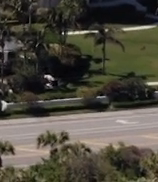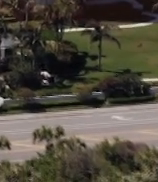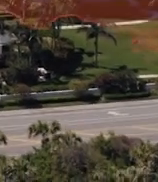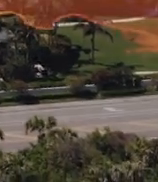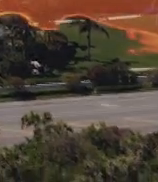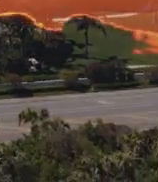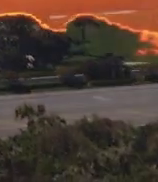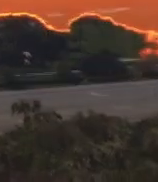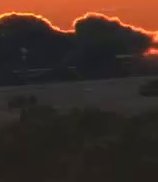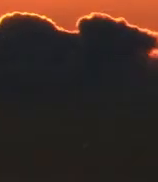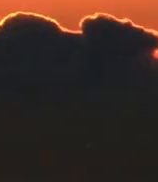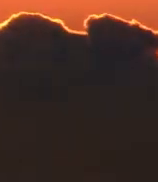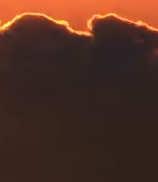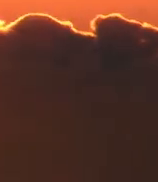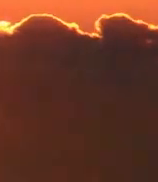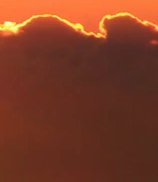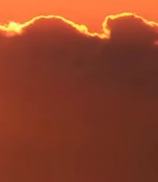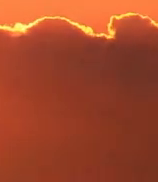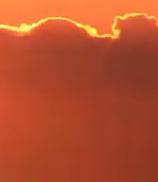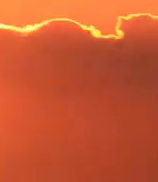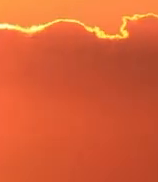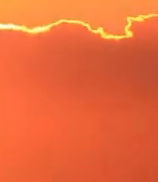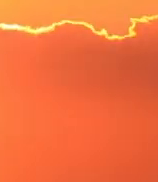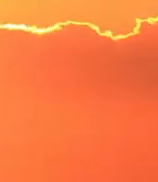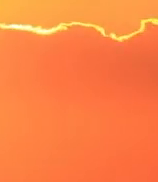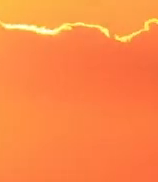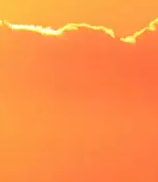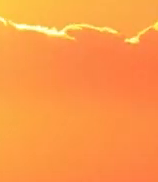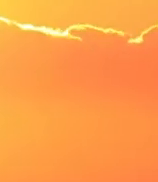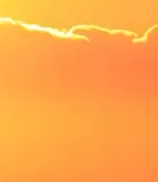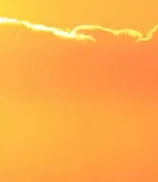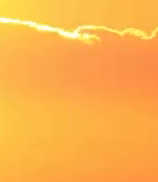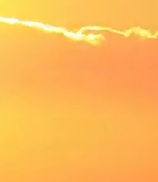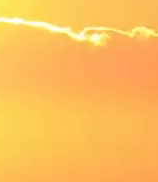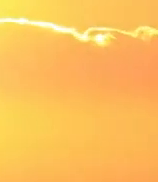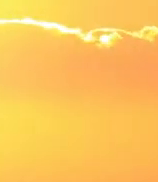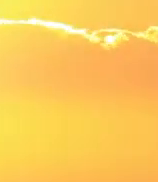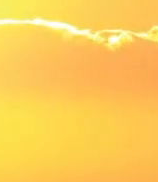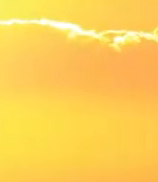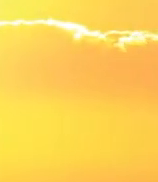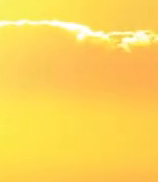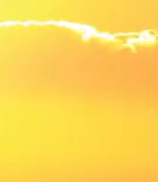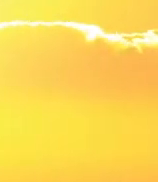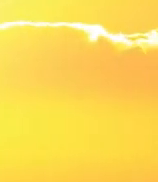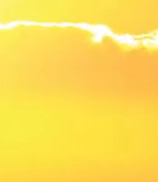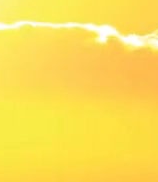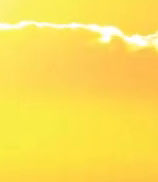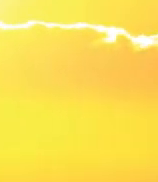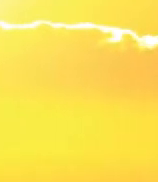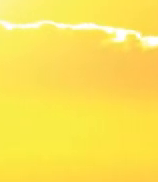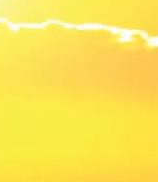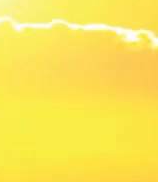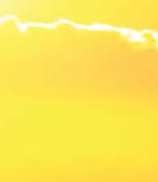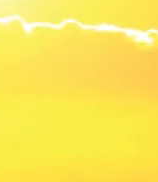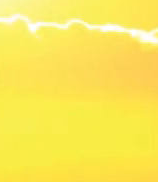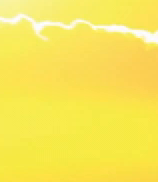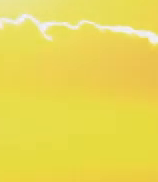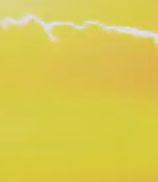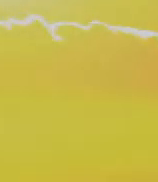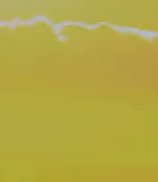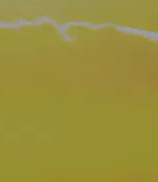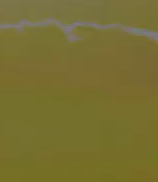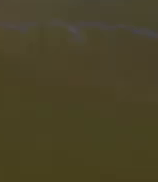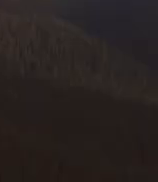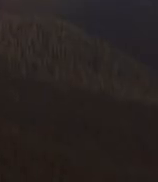тьма покрыла весь мир пандемией, свет в доме тех, кто ищет и служит Богу